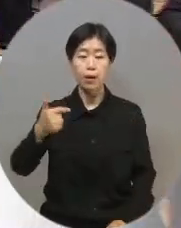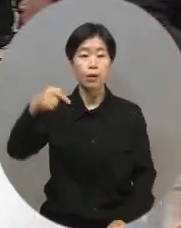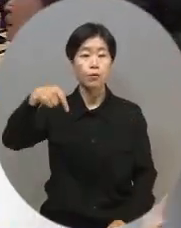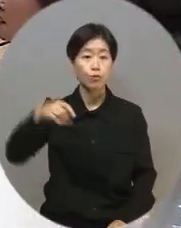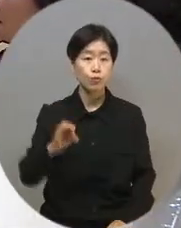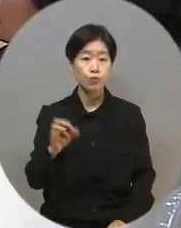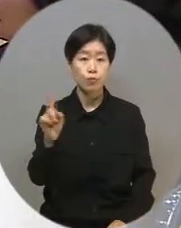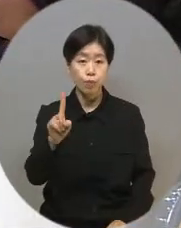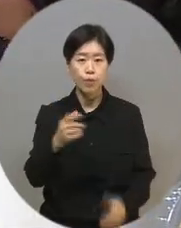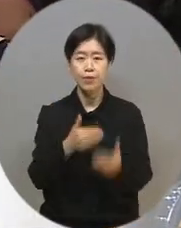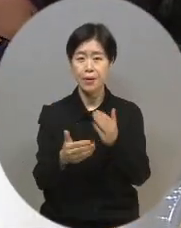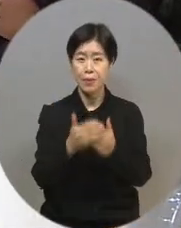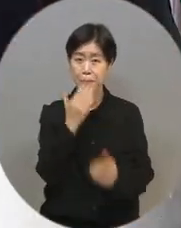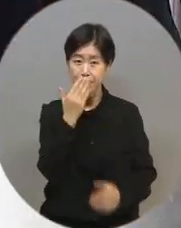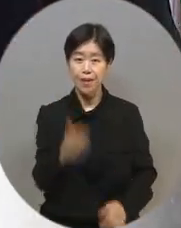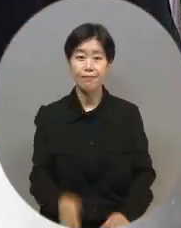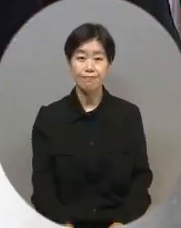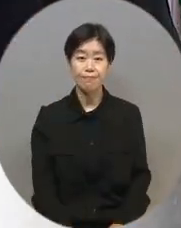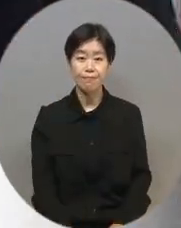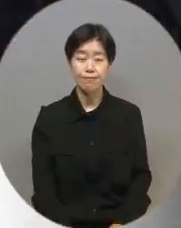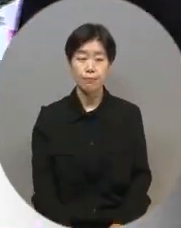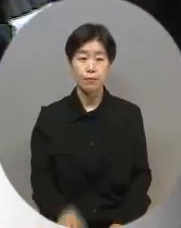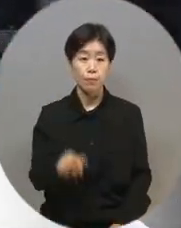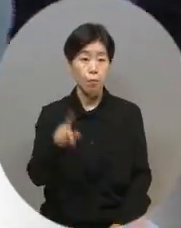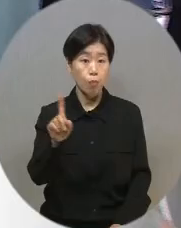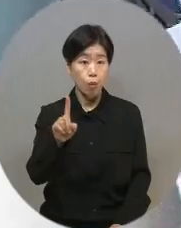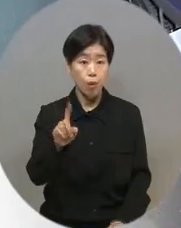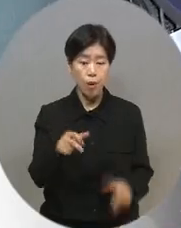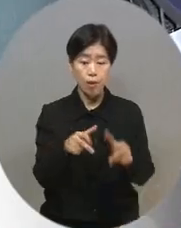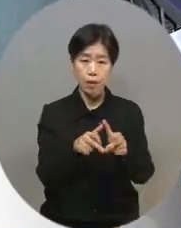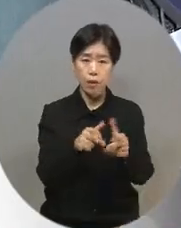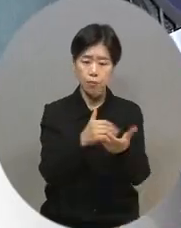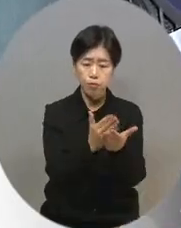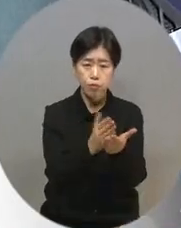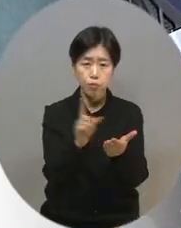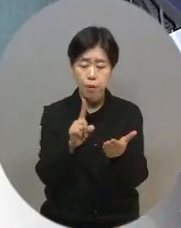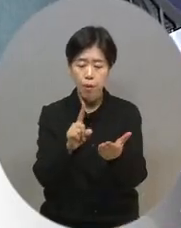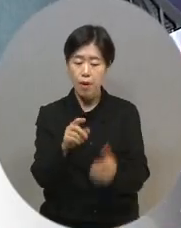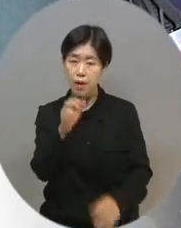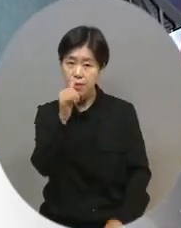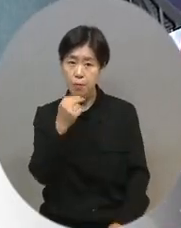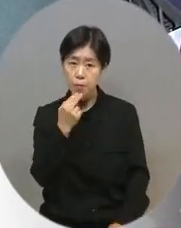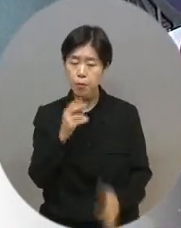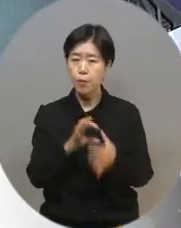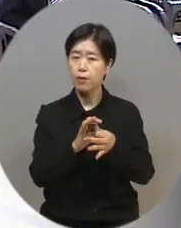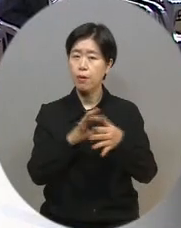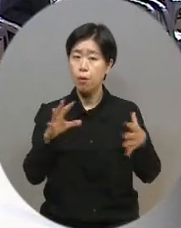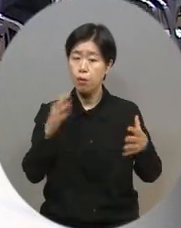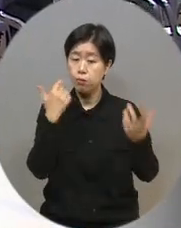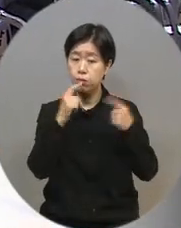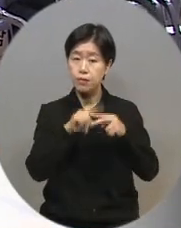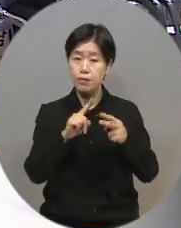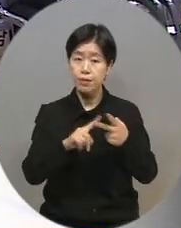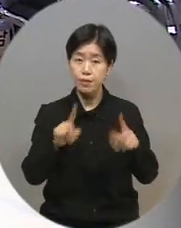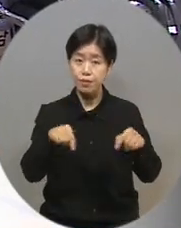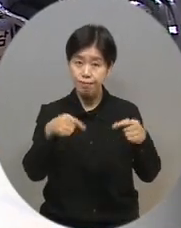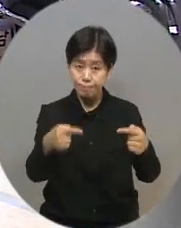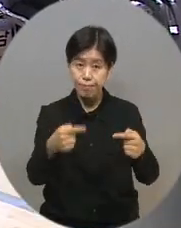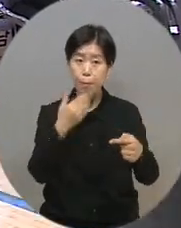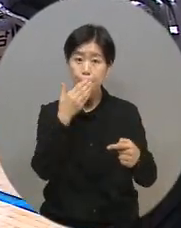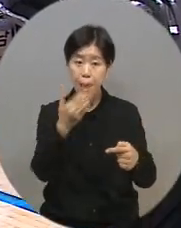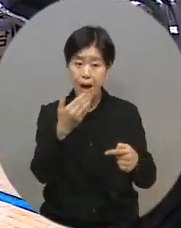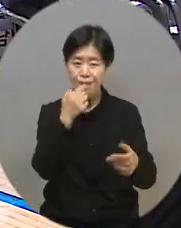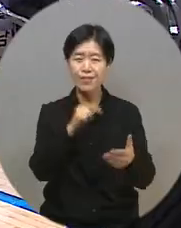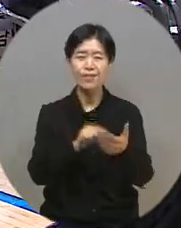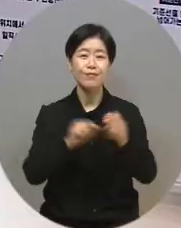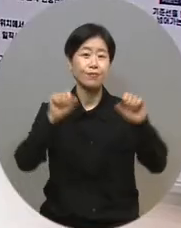시간으로 이어졌습니다. 한궁은 장애 유무와 유형과 상관없이 누구나 쉽게 참여할 수 있는 생활체육